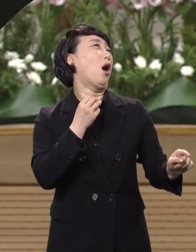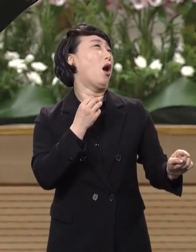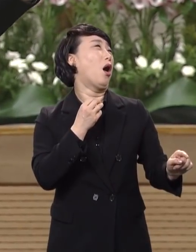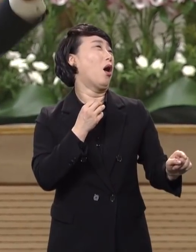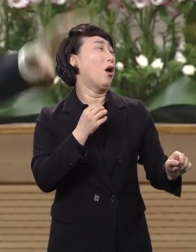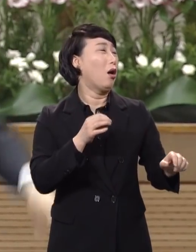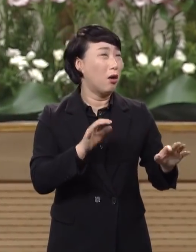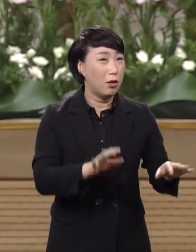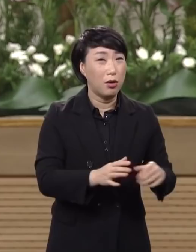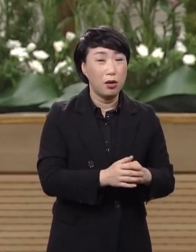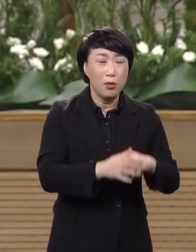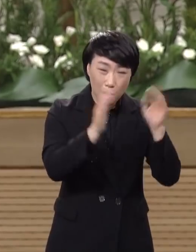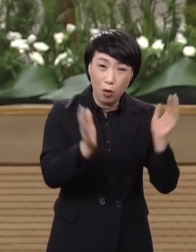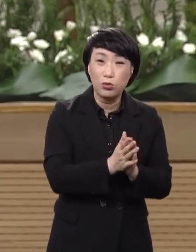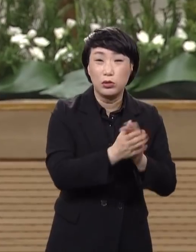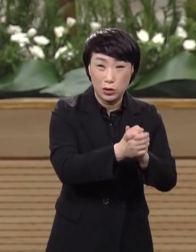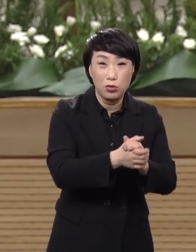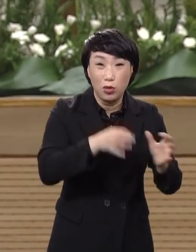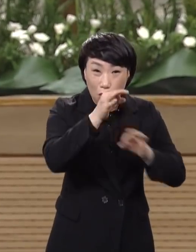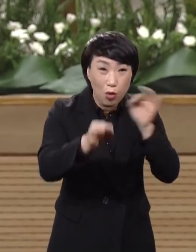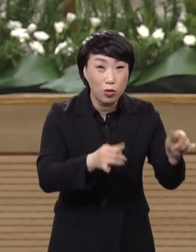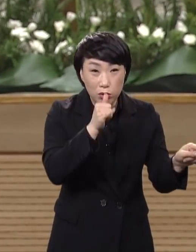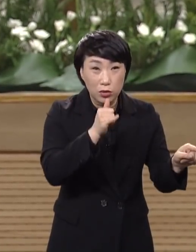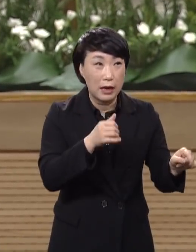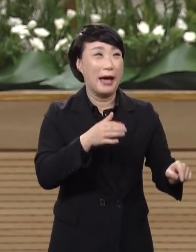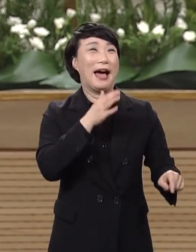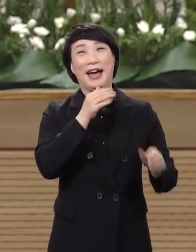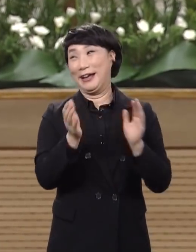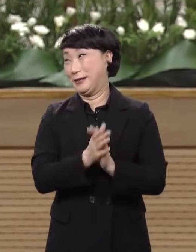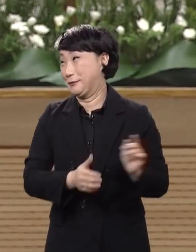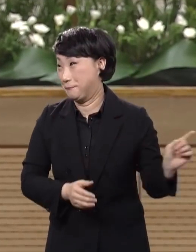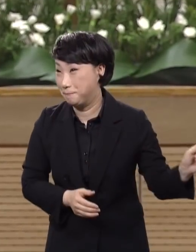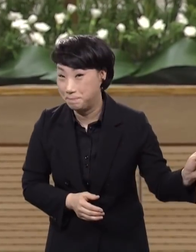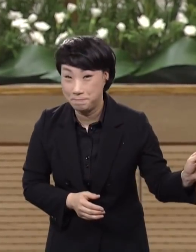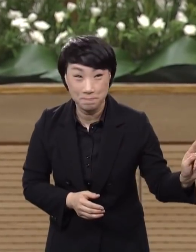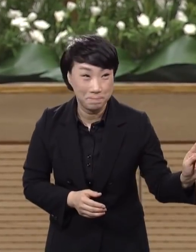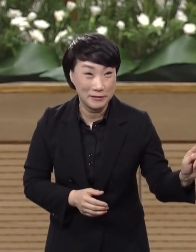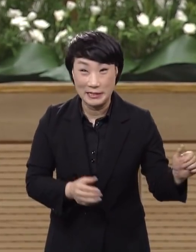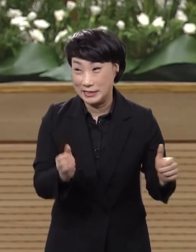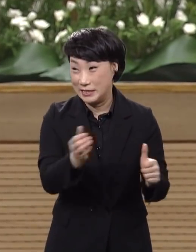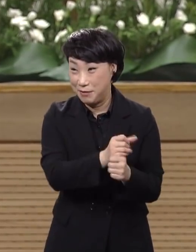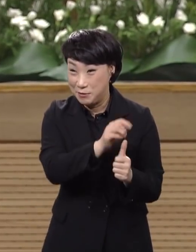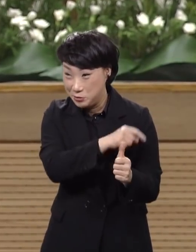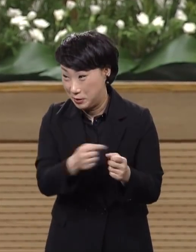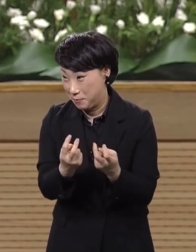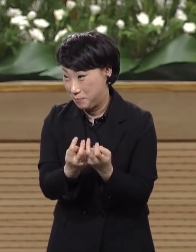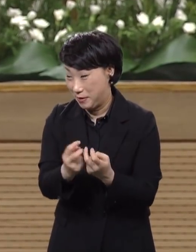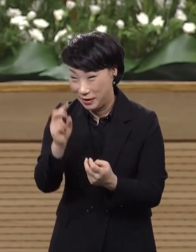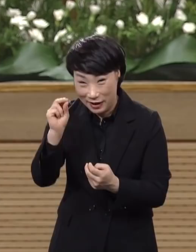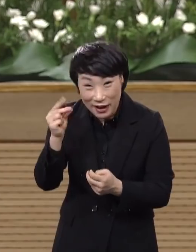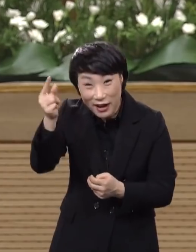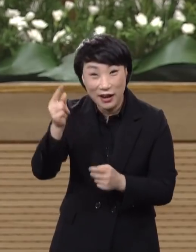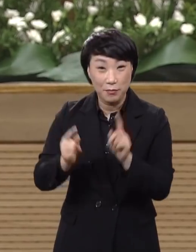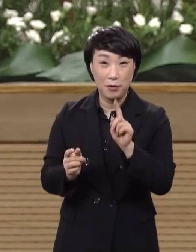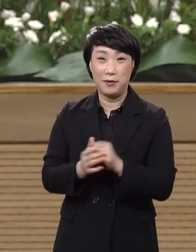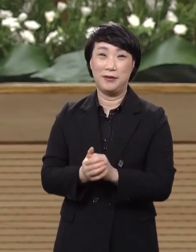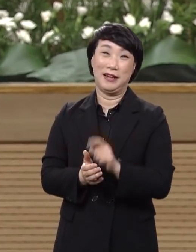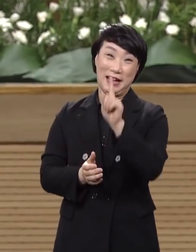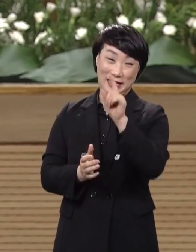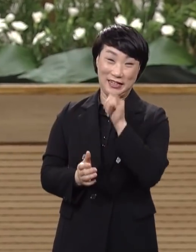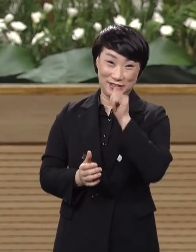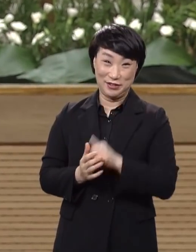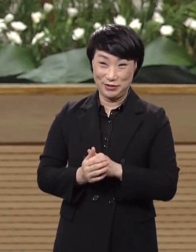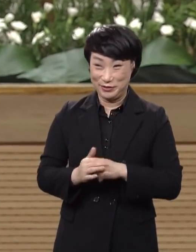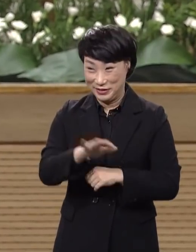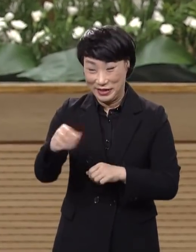듣도록 기도합니다. 아하, 저놈을 잡아 죽이는 방법은 딱